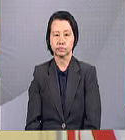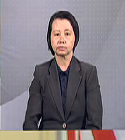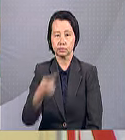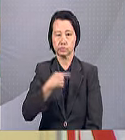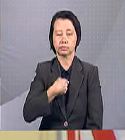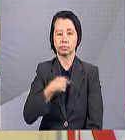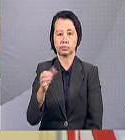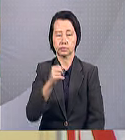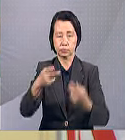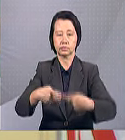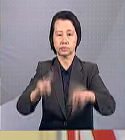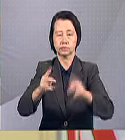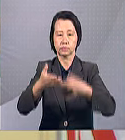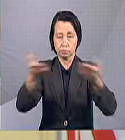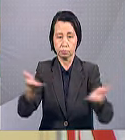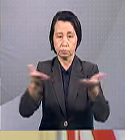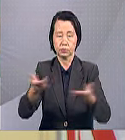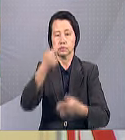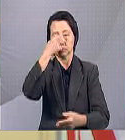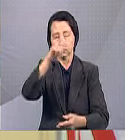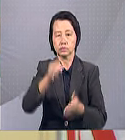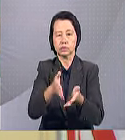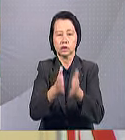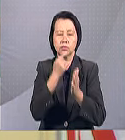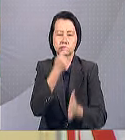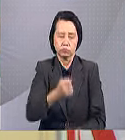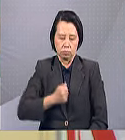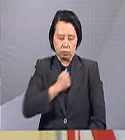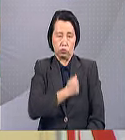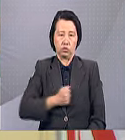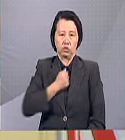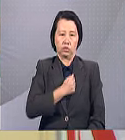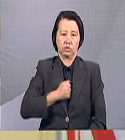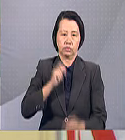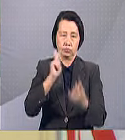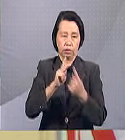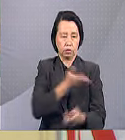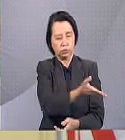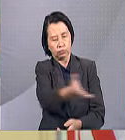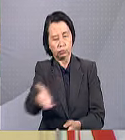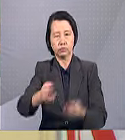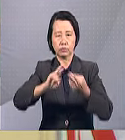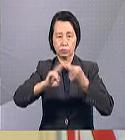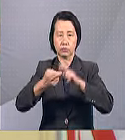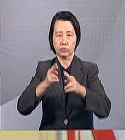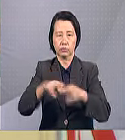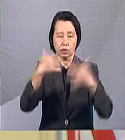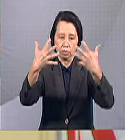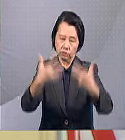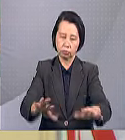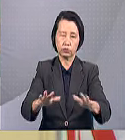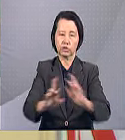Saya juga mengambil kesempatan untuk memohon maaf kepada seluruh rakan-rakan yang